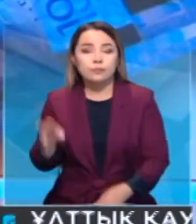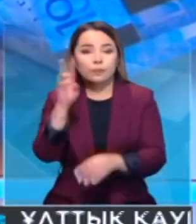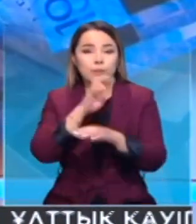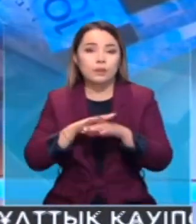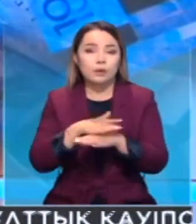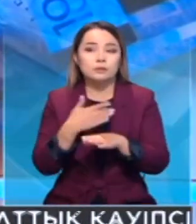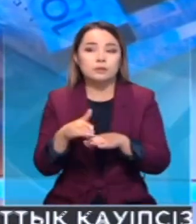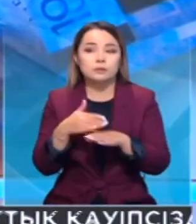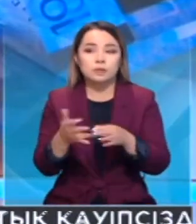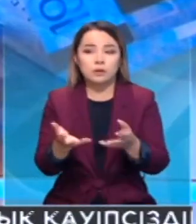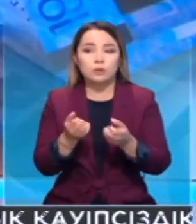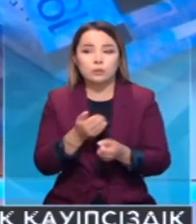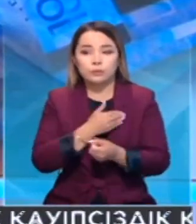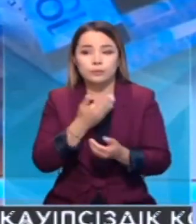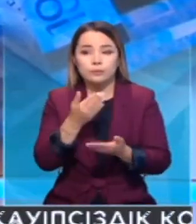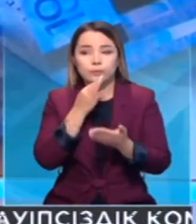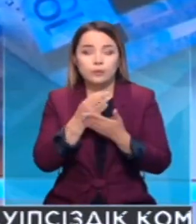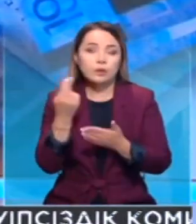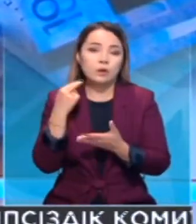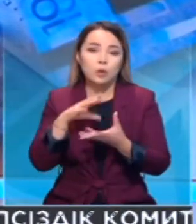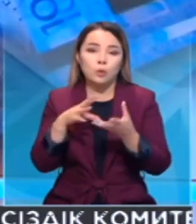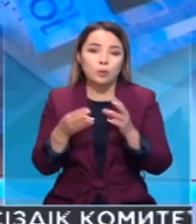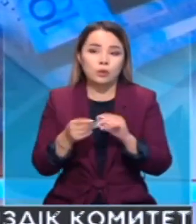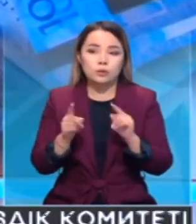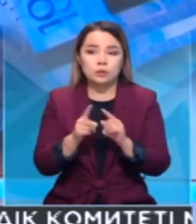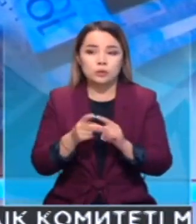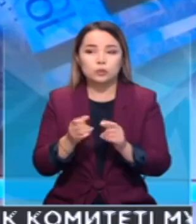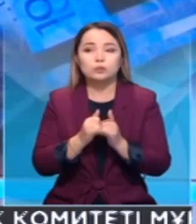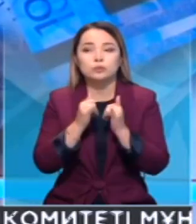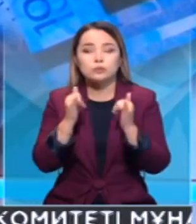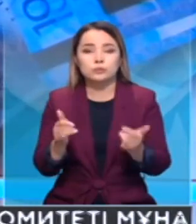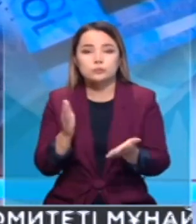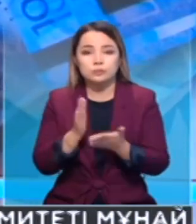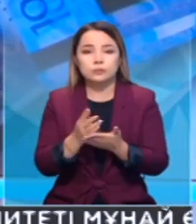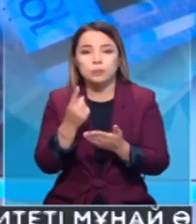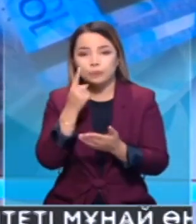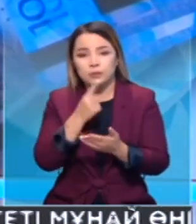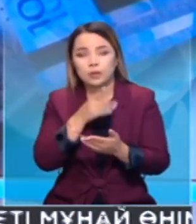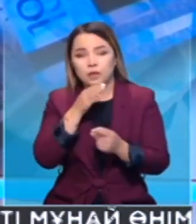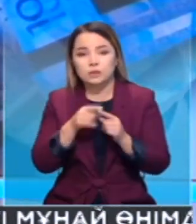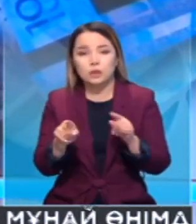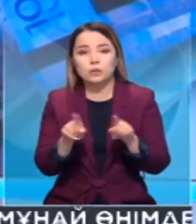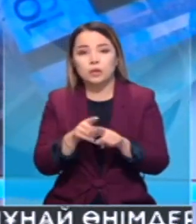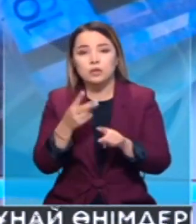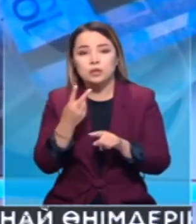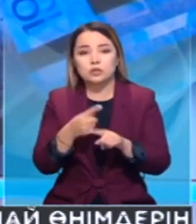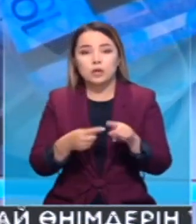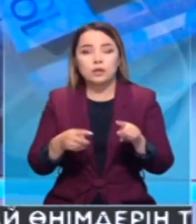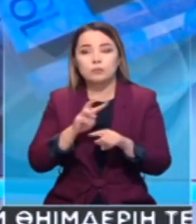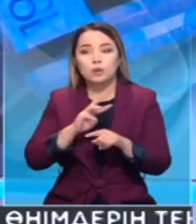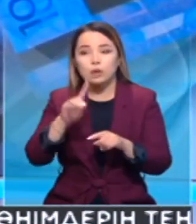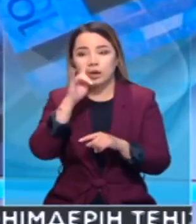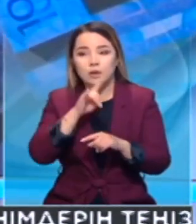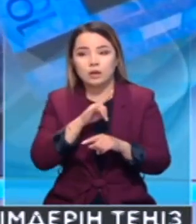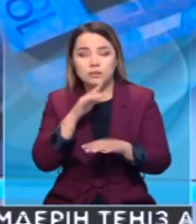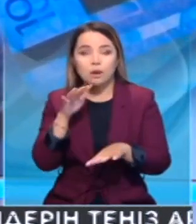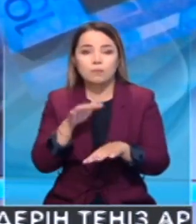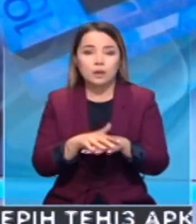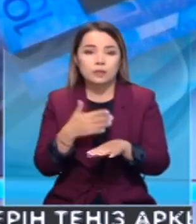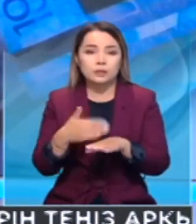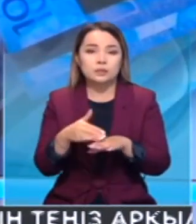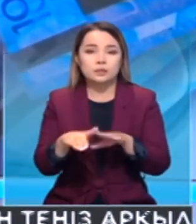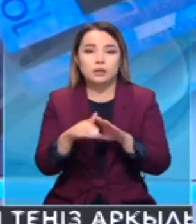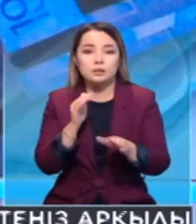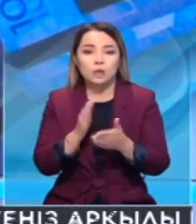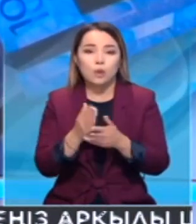Елімізде несие алушылар да олардың қарыз көлемі де күрт артты. Соңғы бір айдың өзінде 2,5 миллион қазақстандық банктен кредит